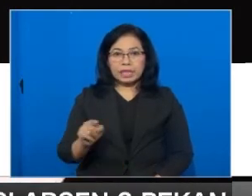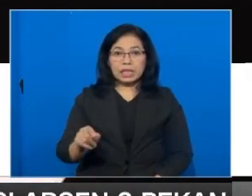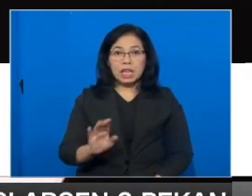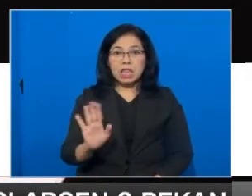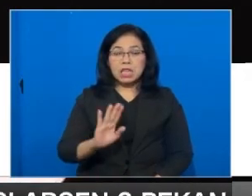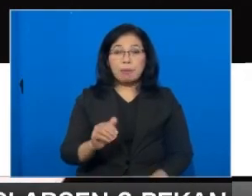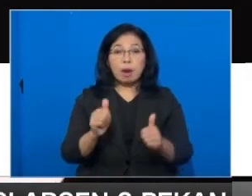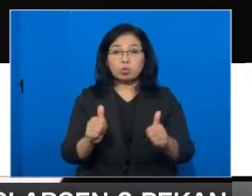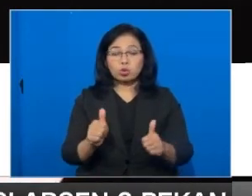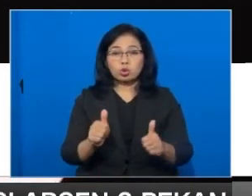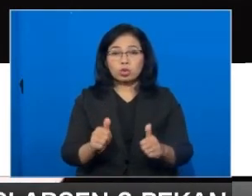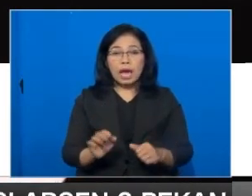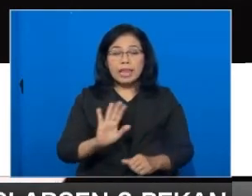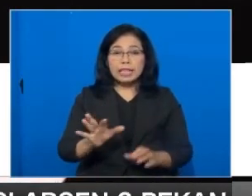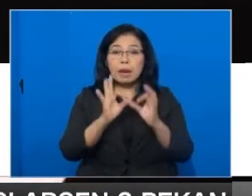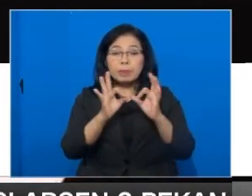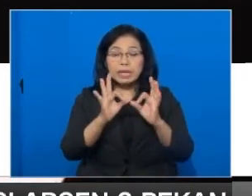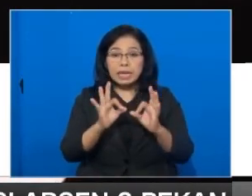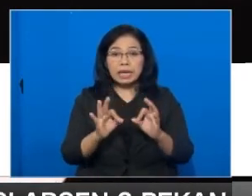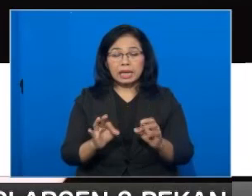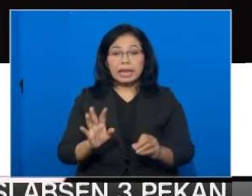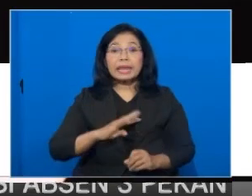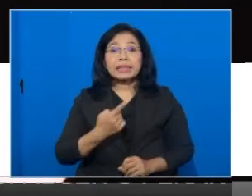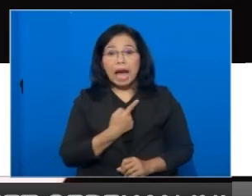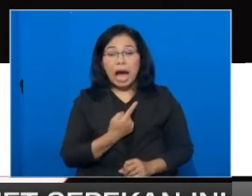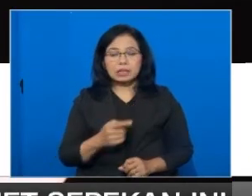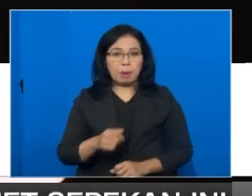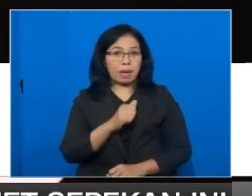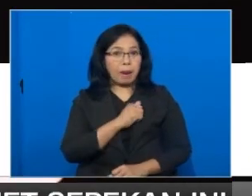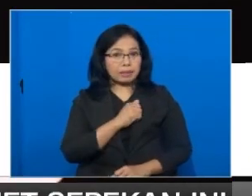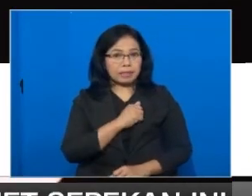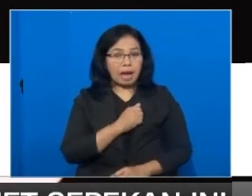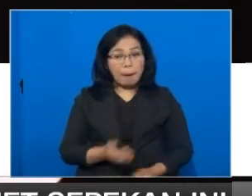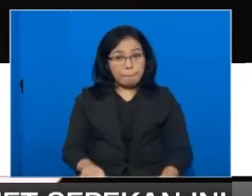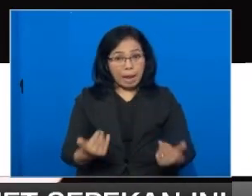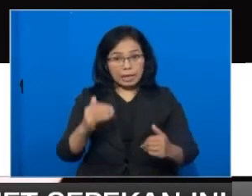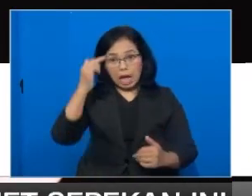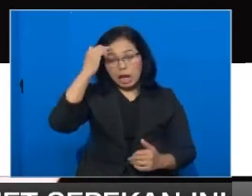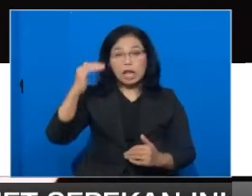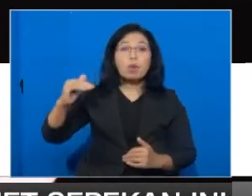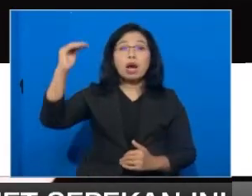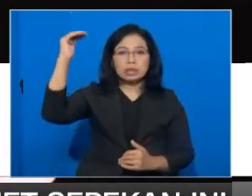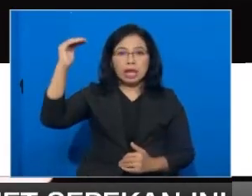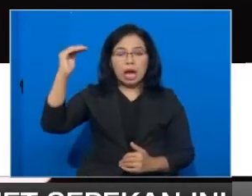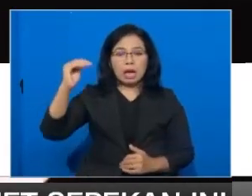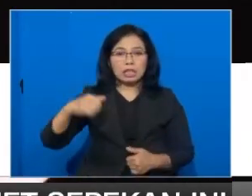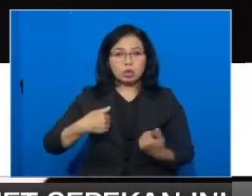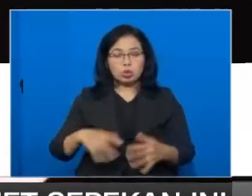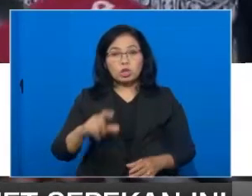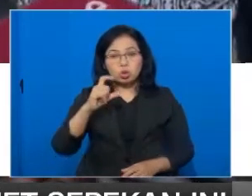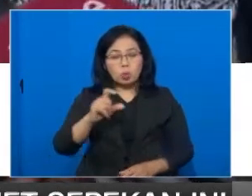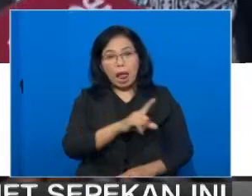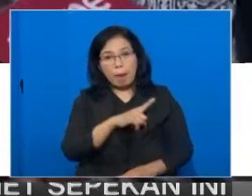ya tidak mendidik Bu buat kita sebagai bangsa jadi ya Mari kita dewasa karena kita sudah cukup lama